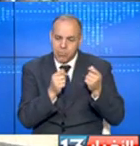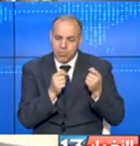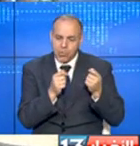في السوق